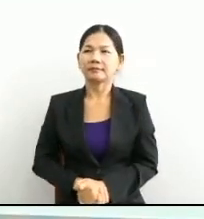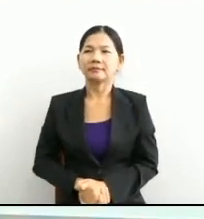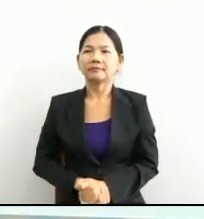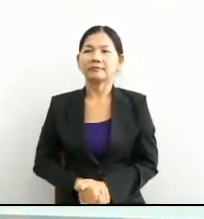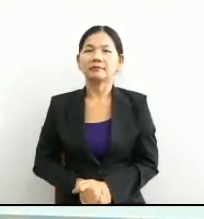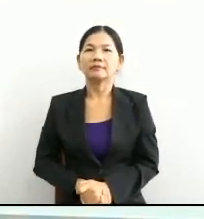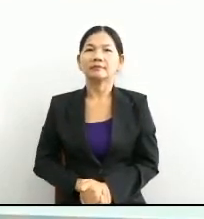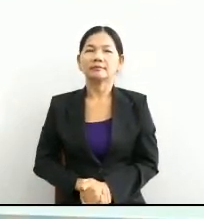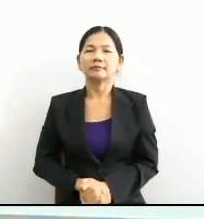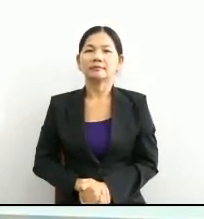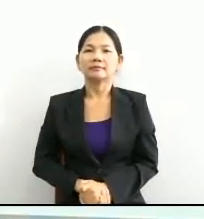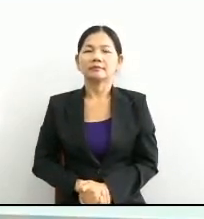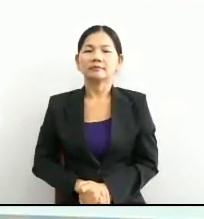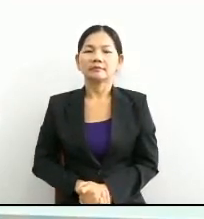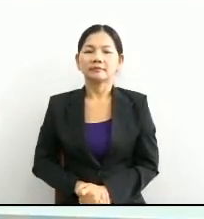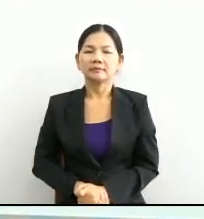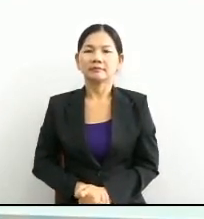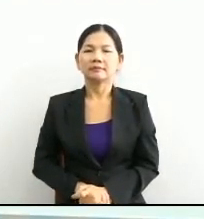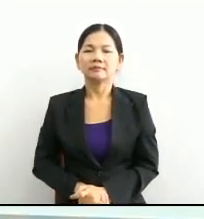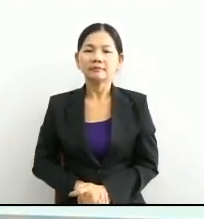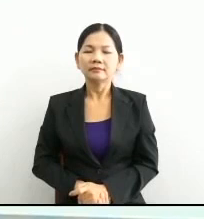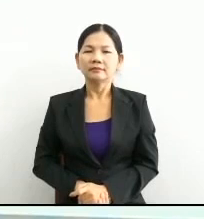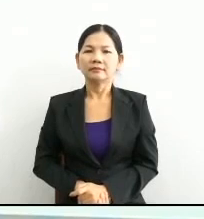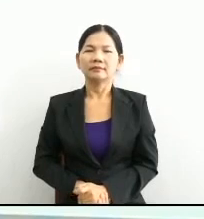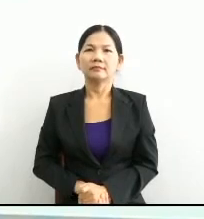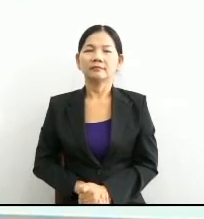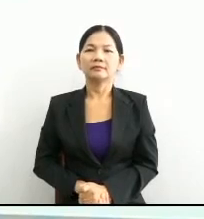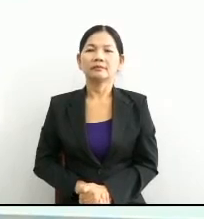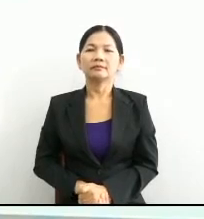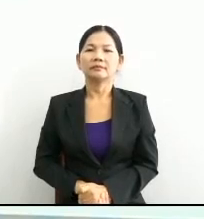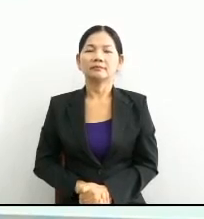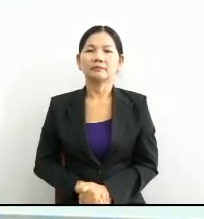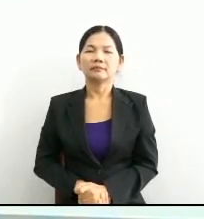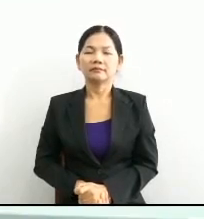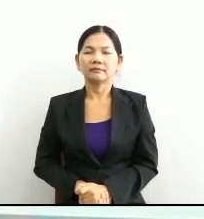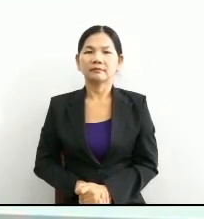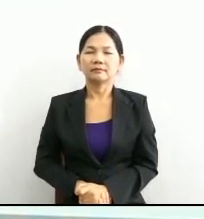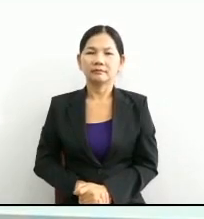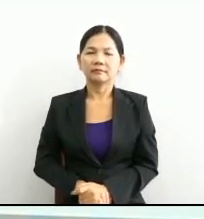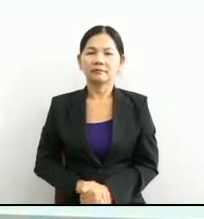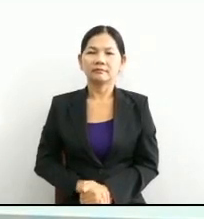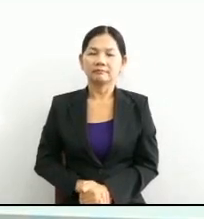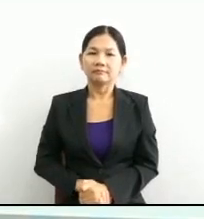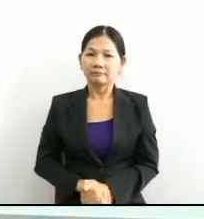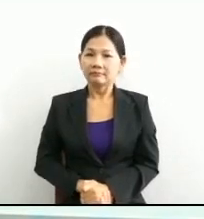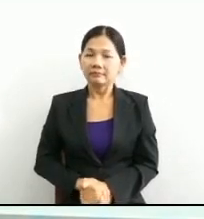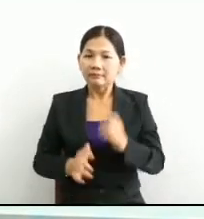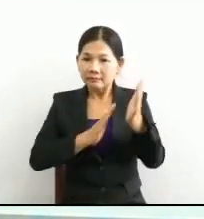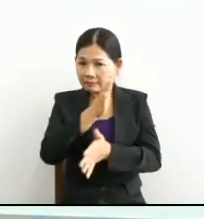kết mới cha con con đau chậm lại mà